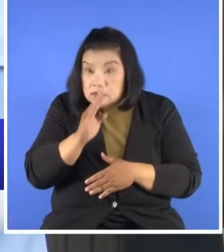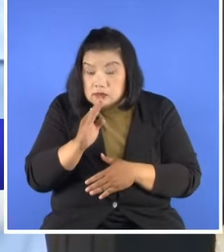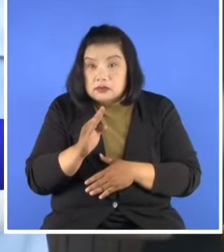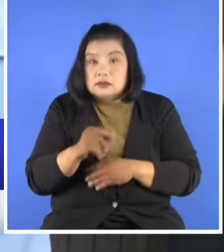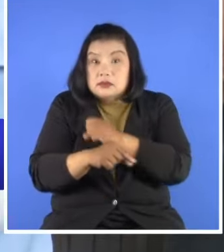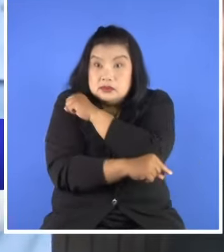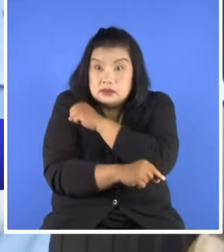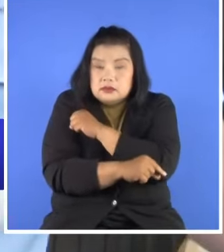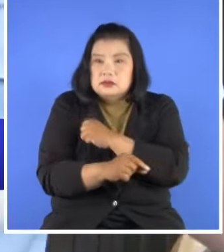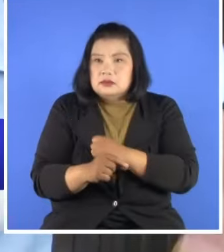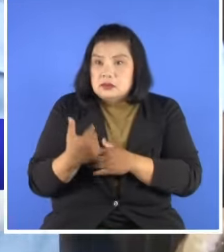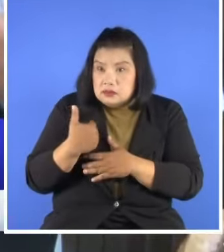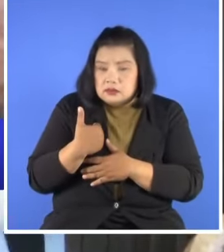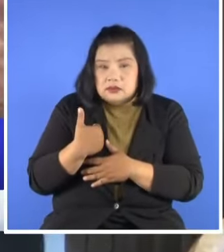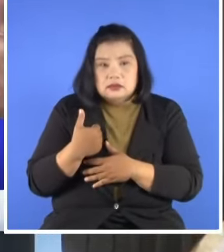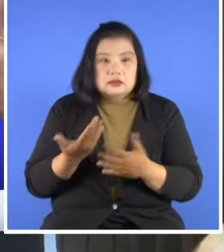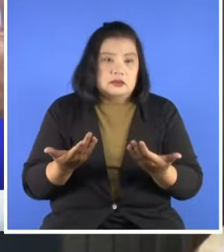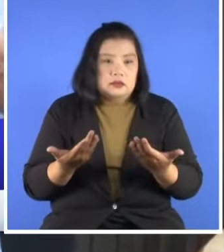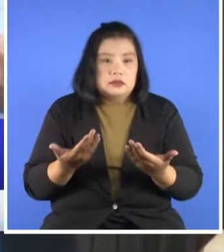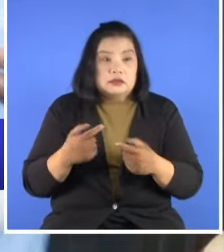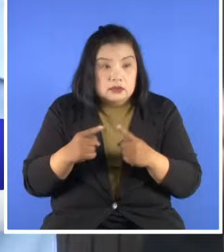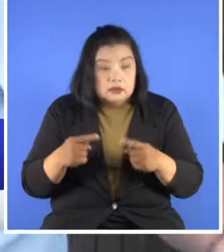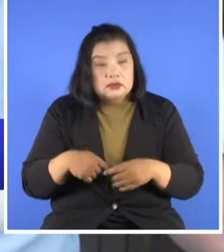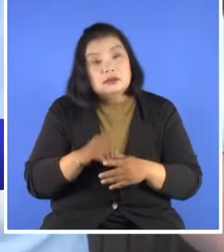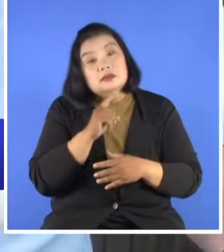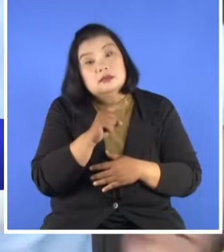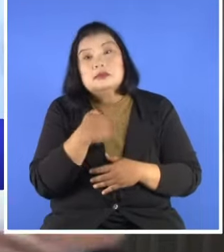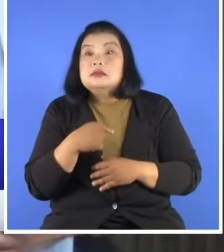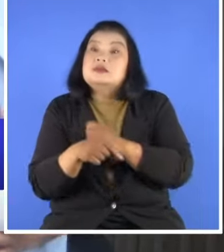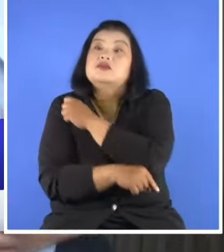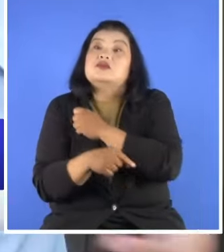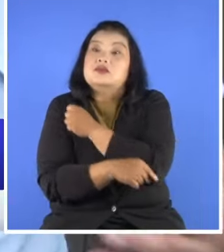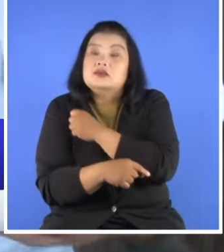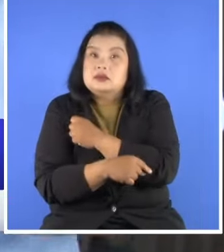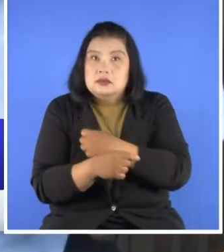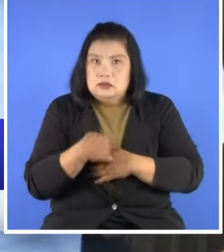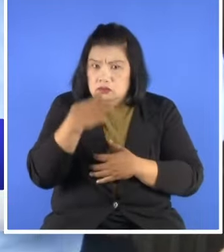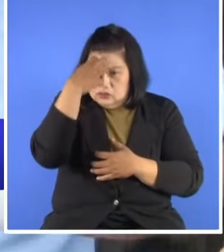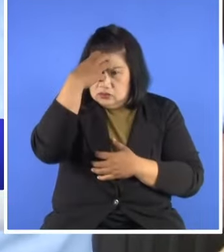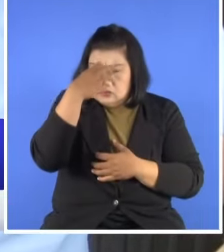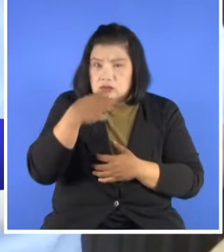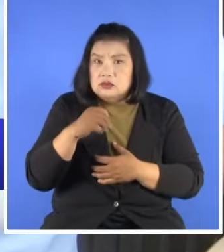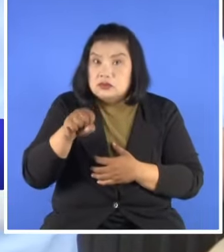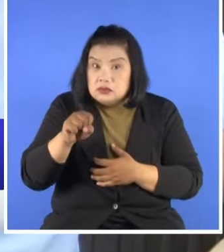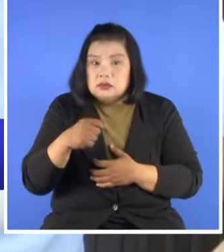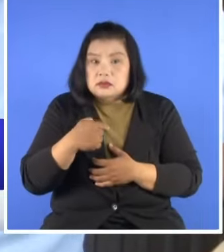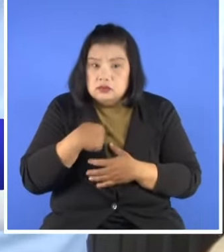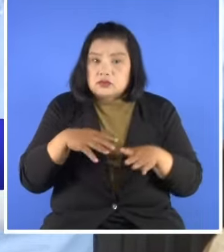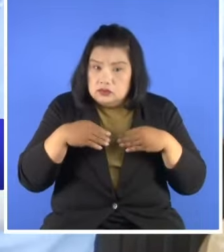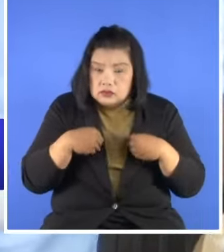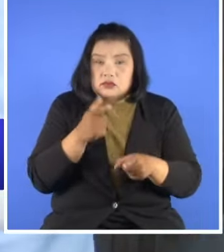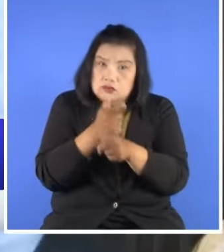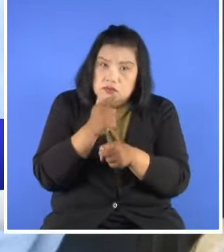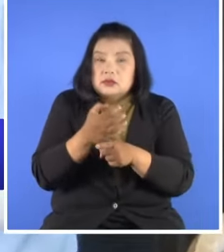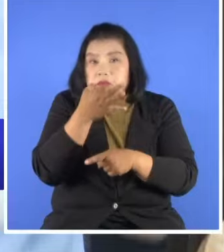ถ้าเกิดเขาบอกพี่นักข่าวน้องนักข่าวเงี้ยแกมโกงเงี้ยเคืองมั้ยฮะผมก็ทำมาหากินเลี้ยงลูกเลี้ยงครอบครัวโดย